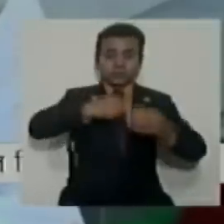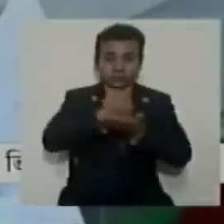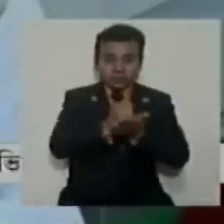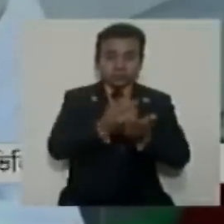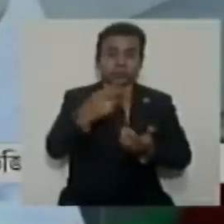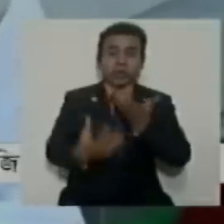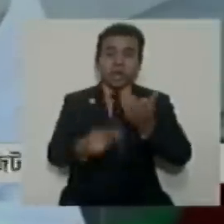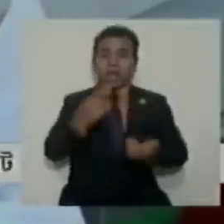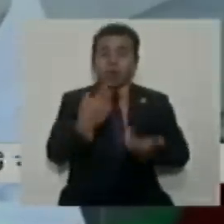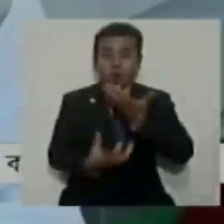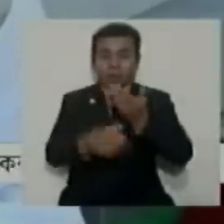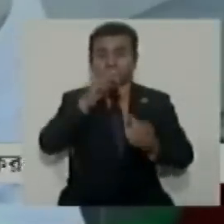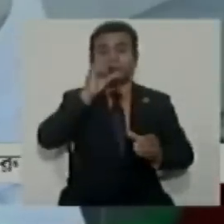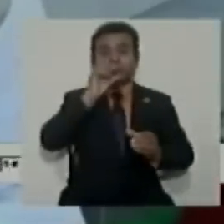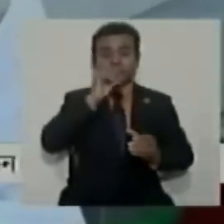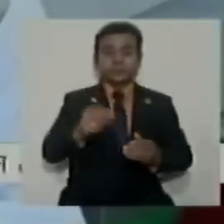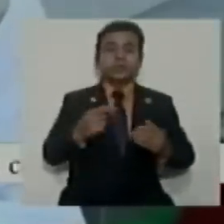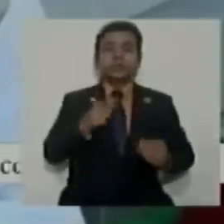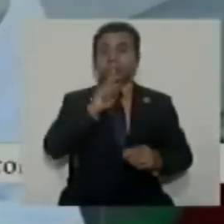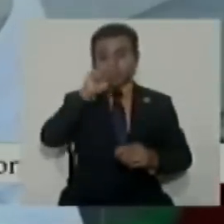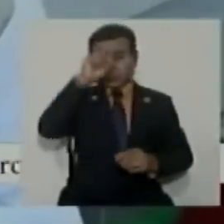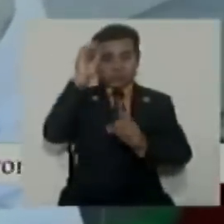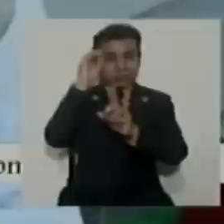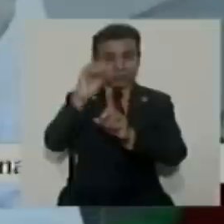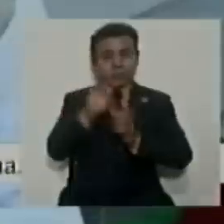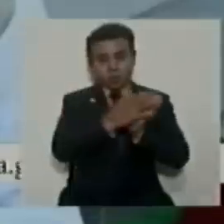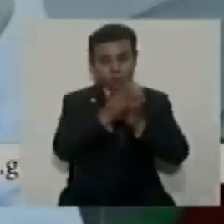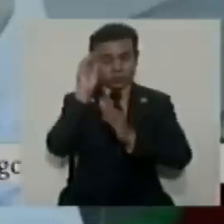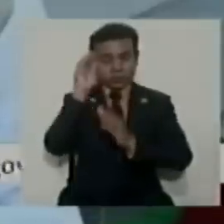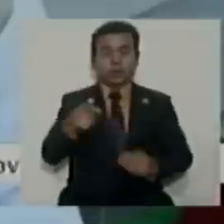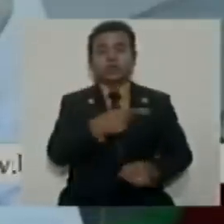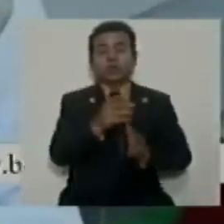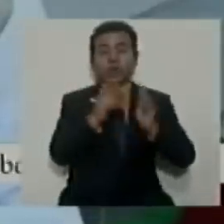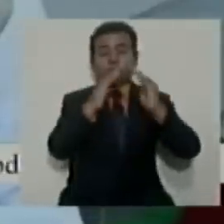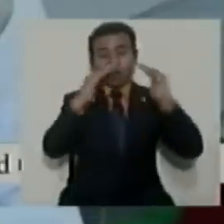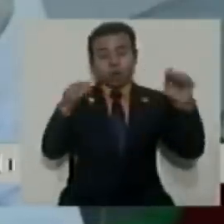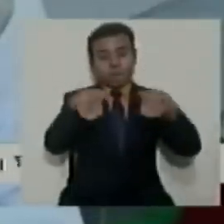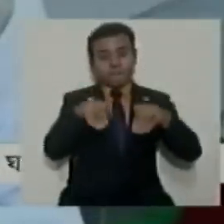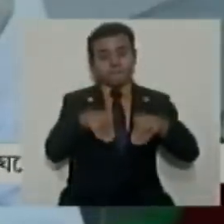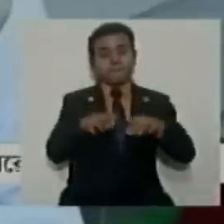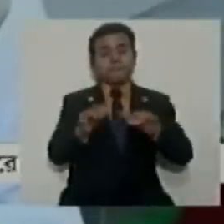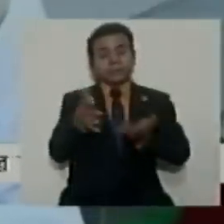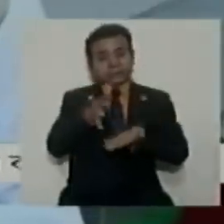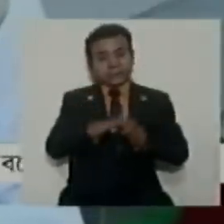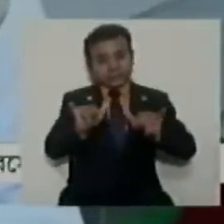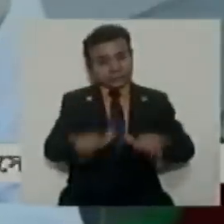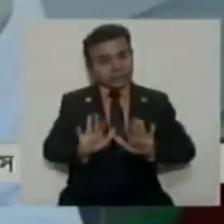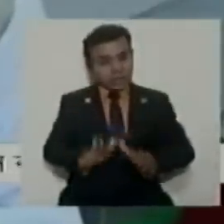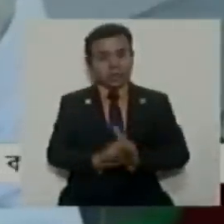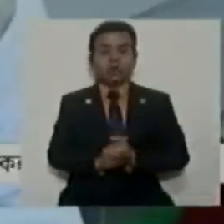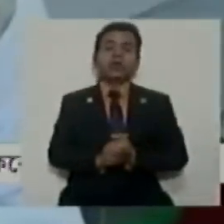থাকুন, আক্রান্ত হবেন না। করোনা পরীক্ষা করান, করোনা পরীক্ষা